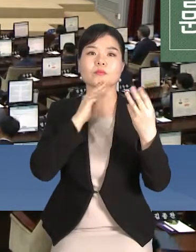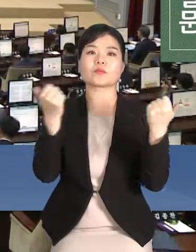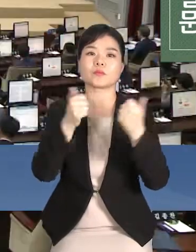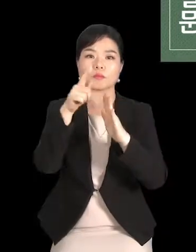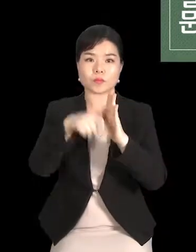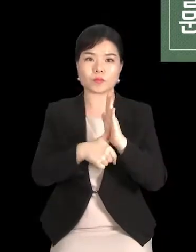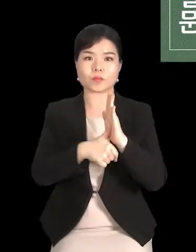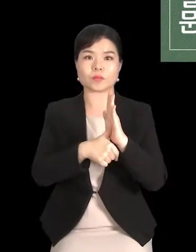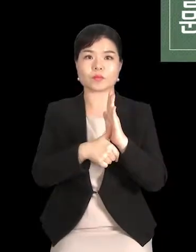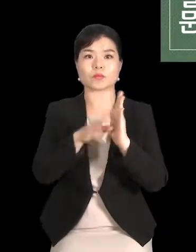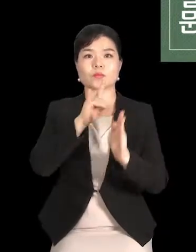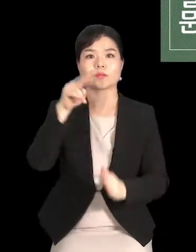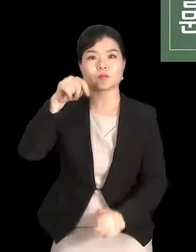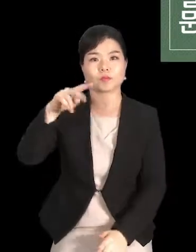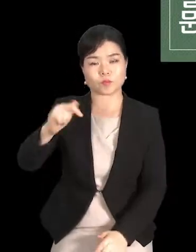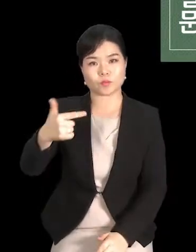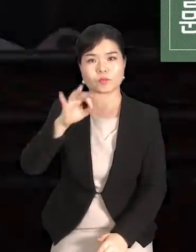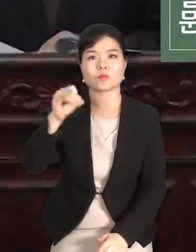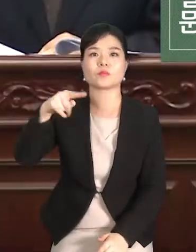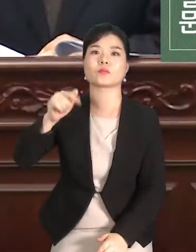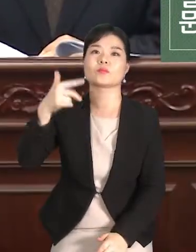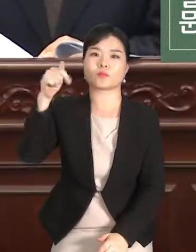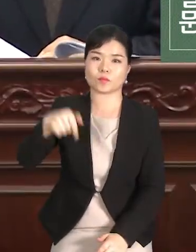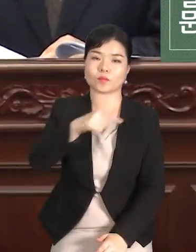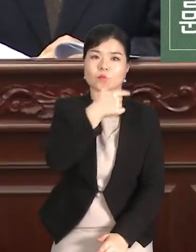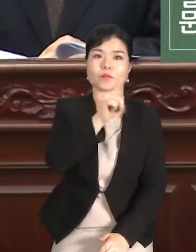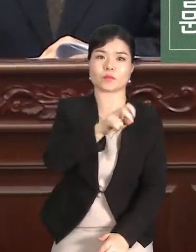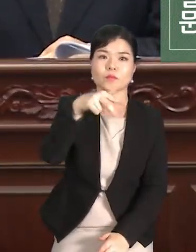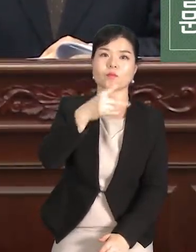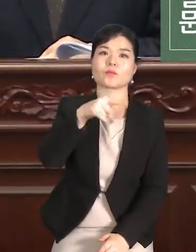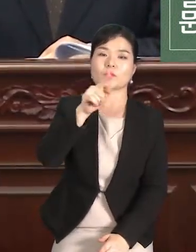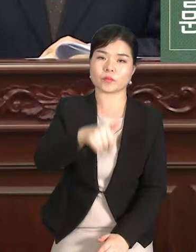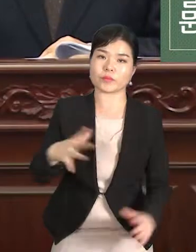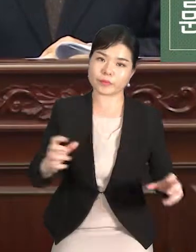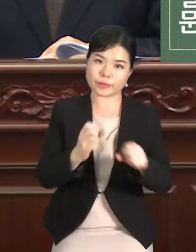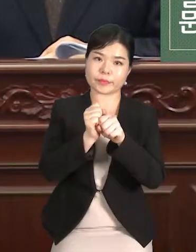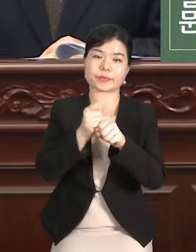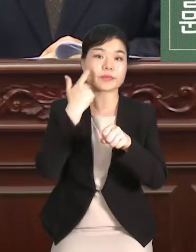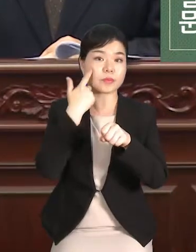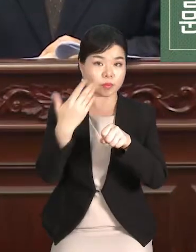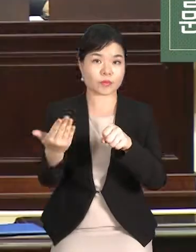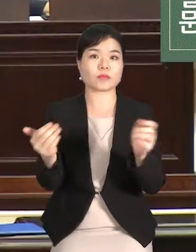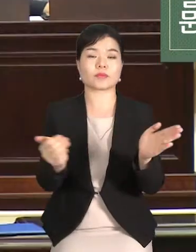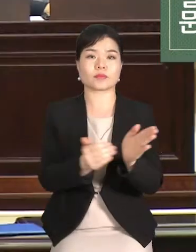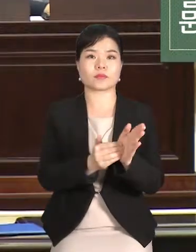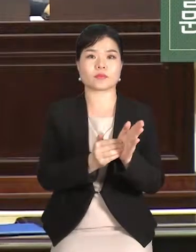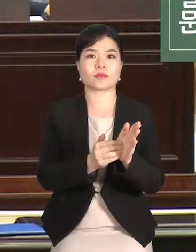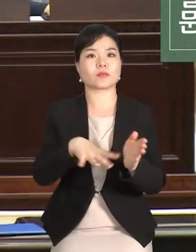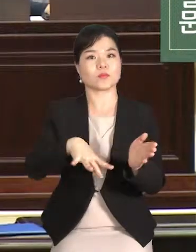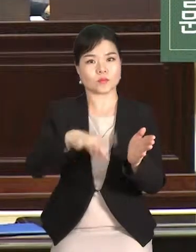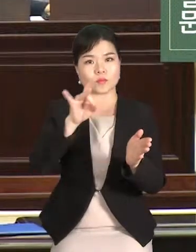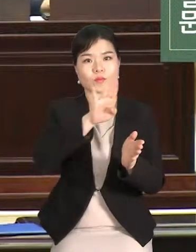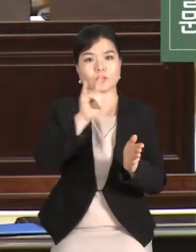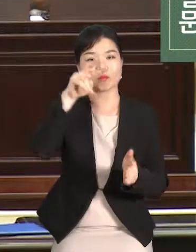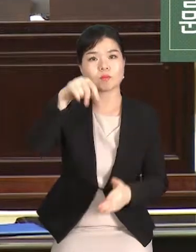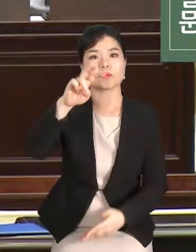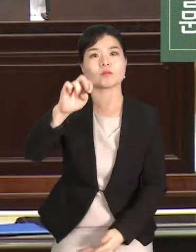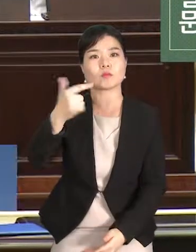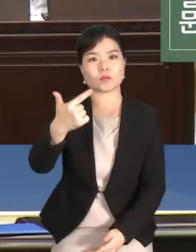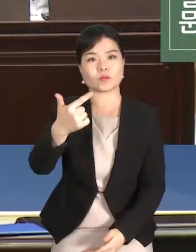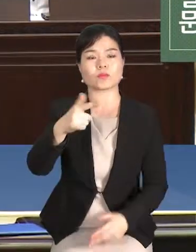본회의에서는 배수문 의원, 이선구 의원, 남종석 의원이 일괄 질의에 나섰는데요. 먼저 배수문